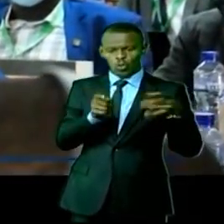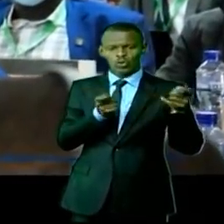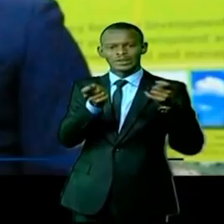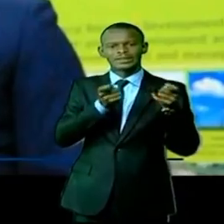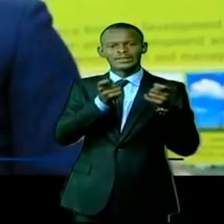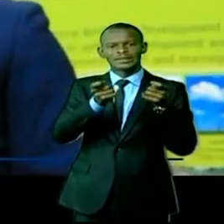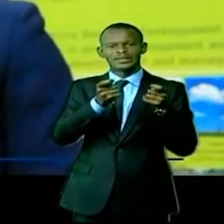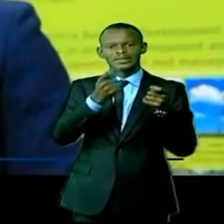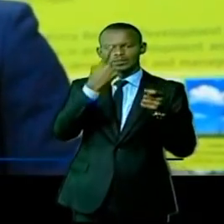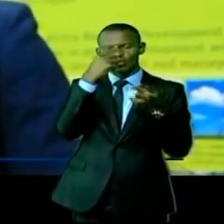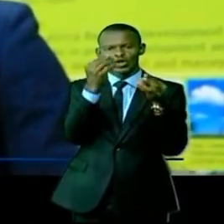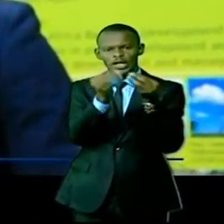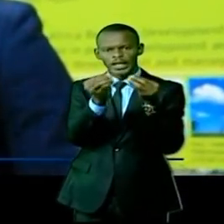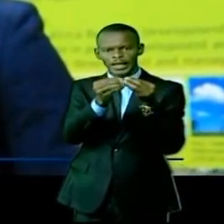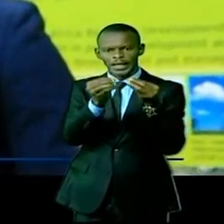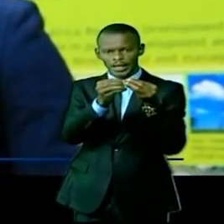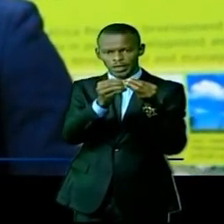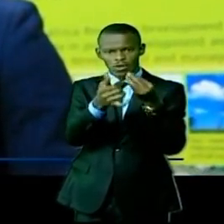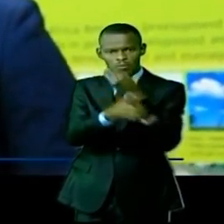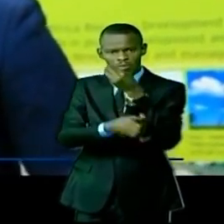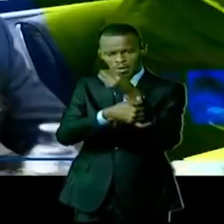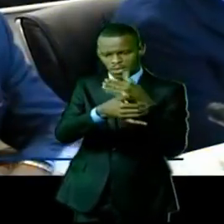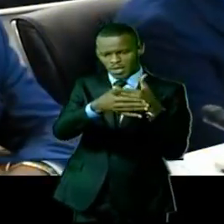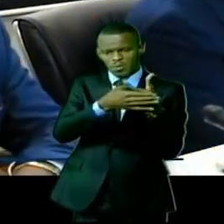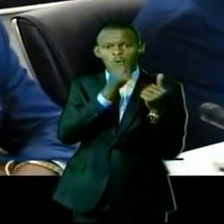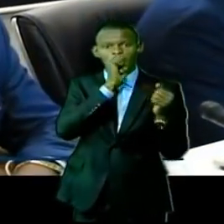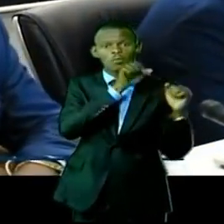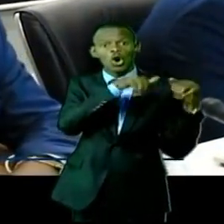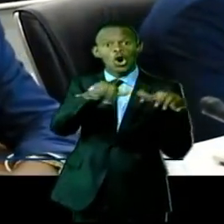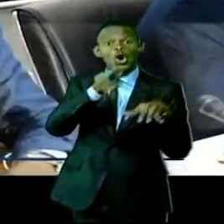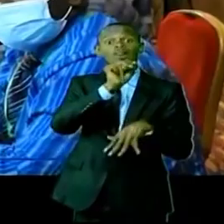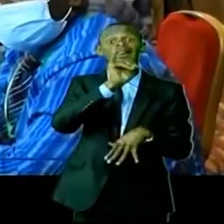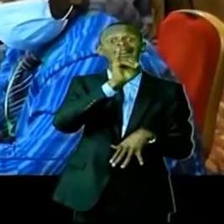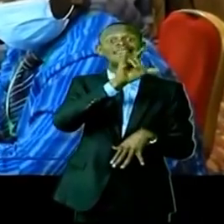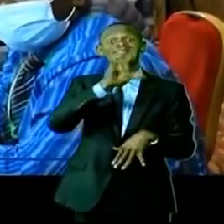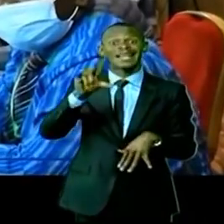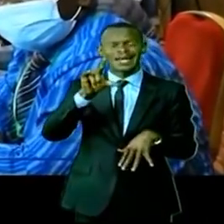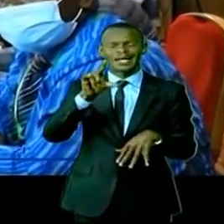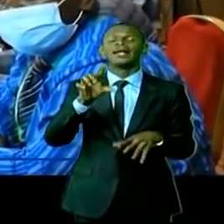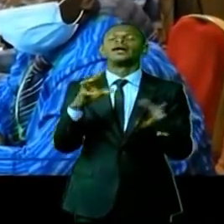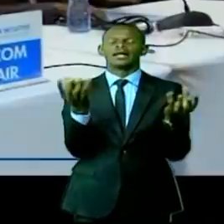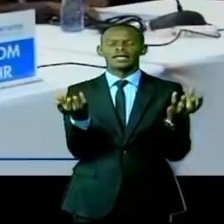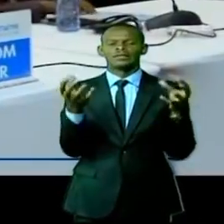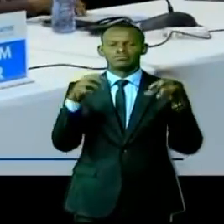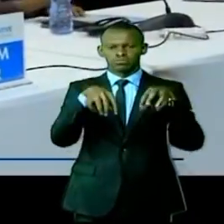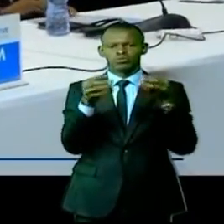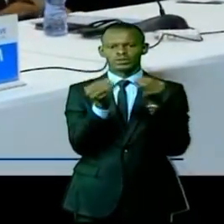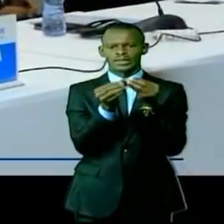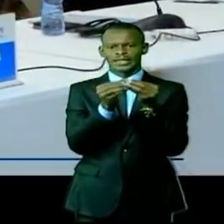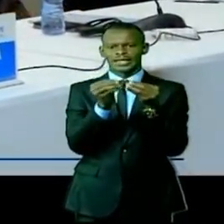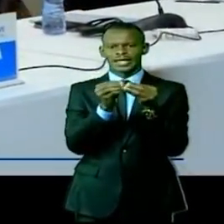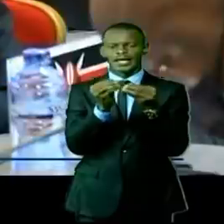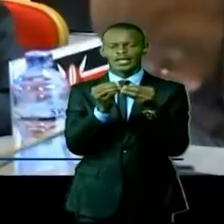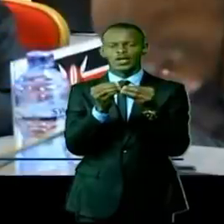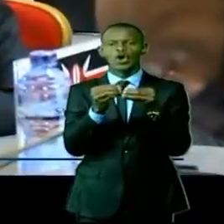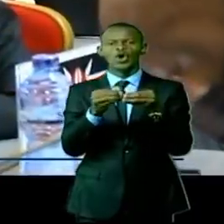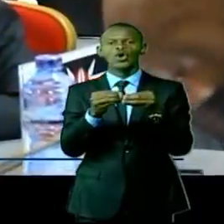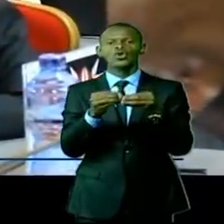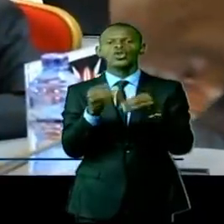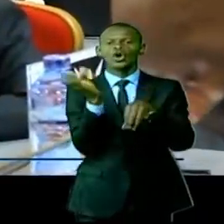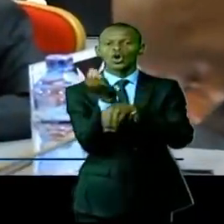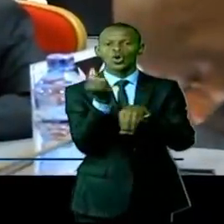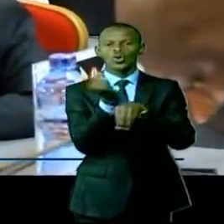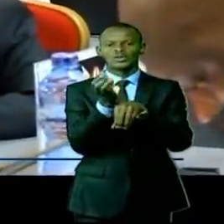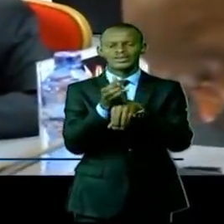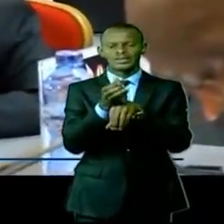technique de l'organisation. C'est dans cette optique que le conseil technique consultatif s'est tenu ici à Kinshasa le 28 janvier dernier, Kempinski Hotel.